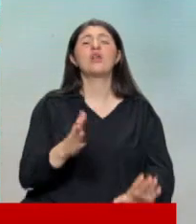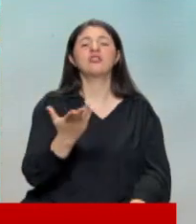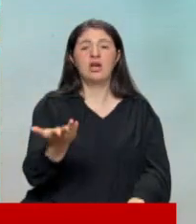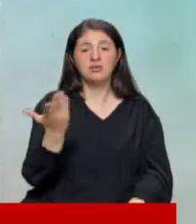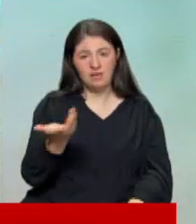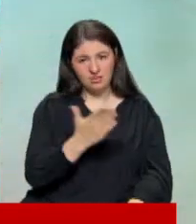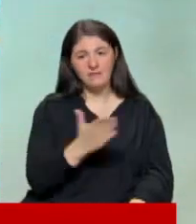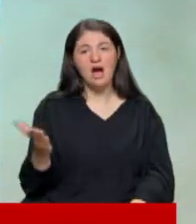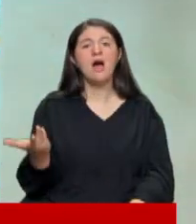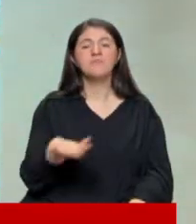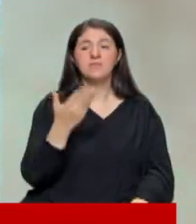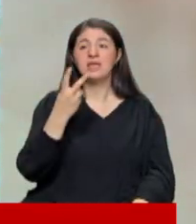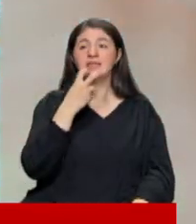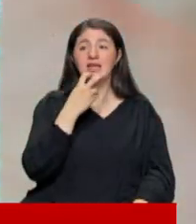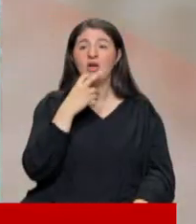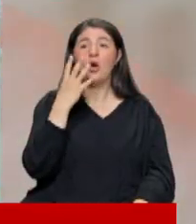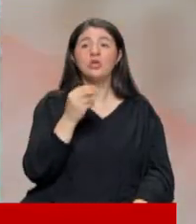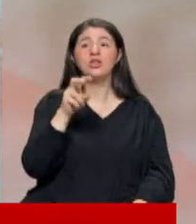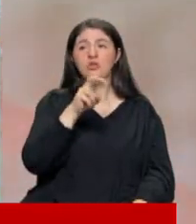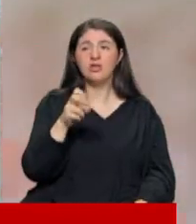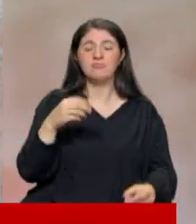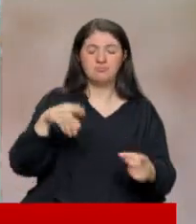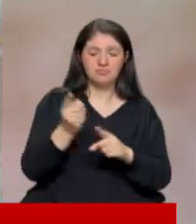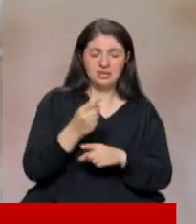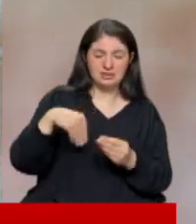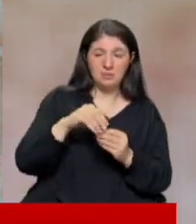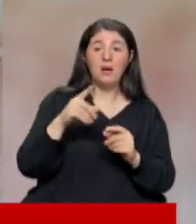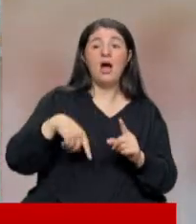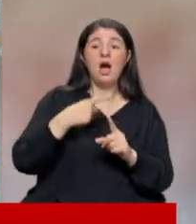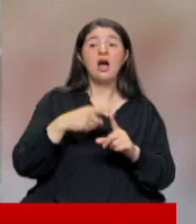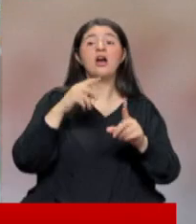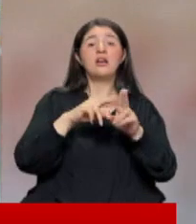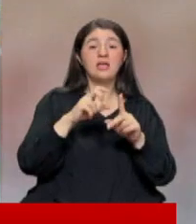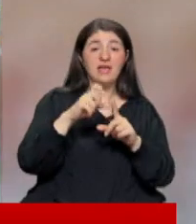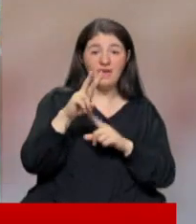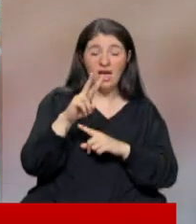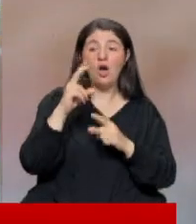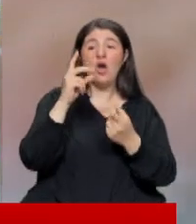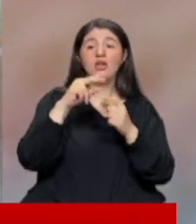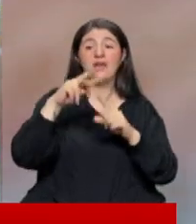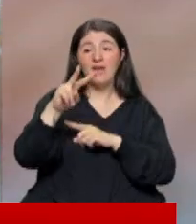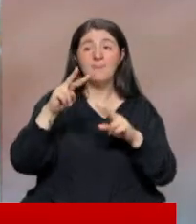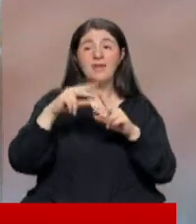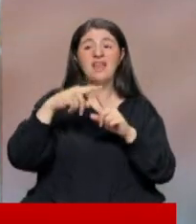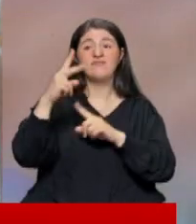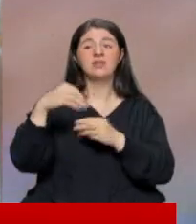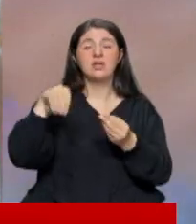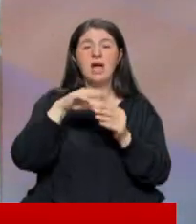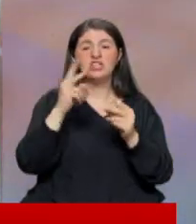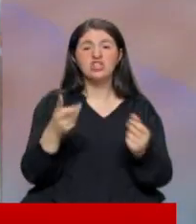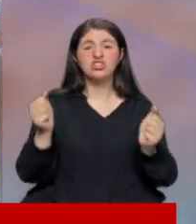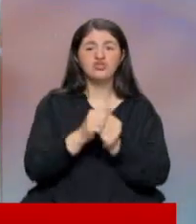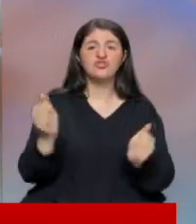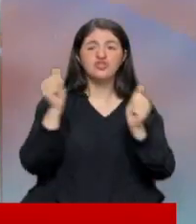devamı var 2 yılda süren kurzamları üzerine bir de KDV ÖTV MTV zamları yağıyor her şeye